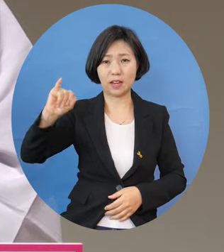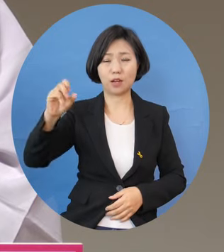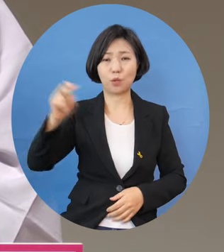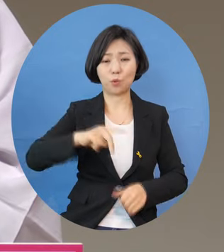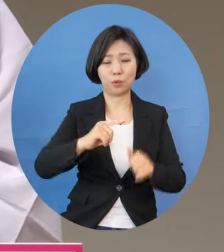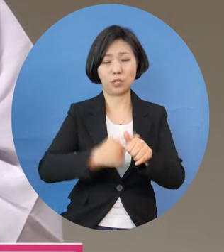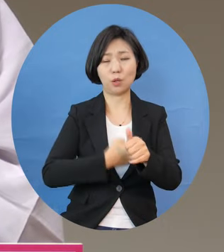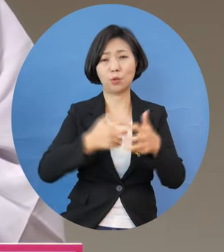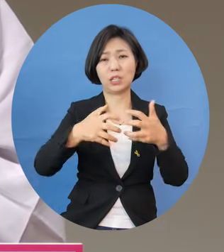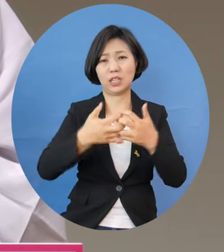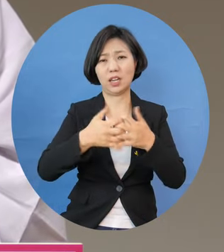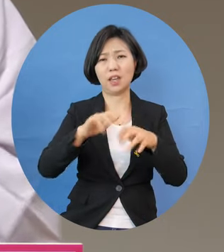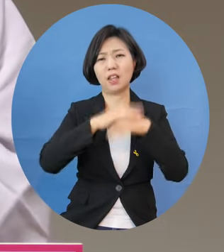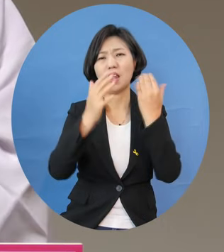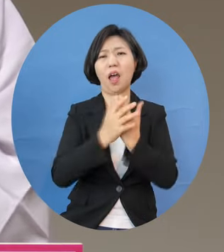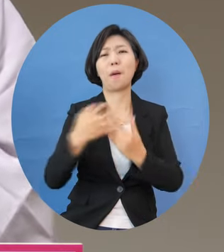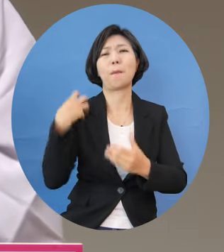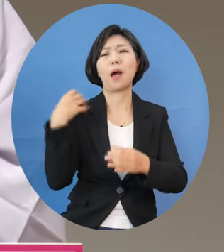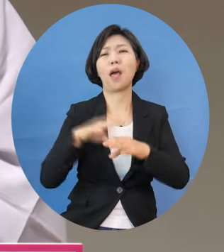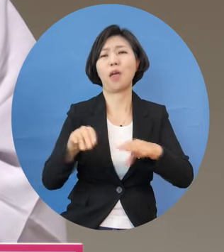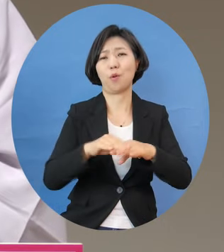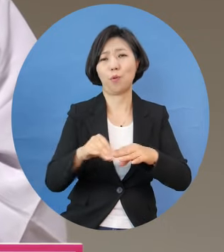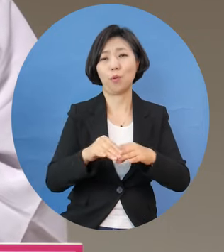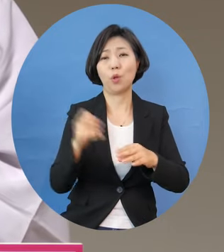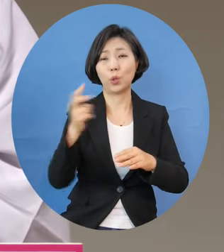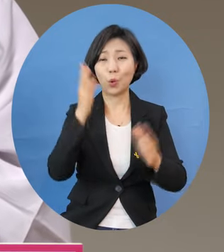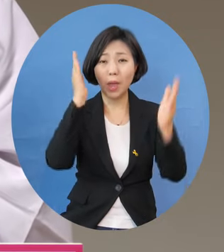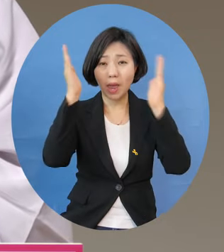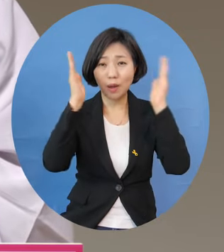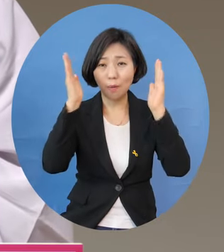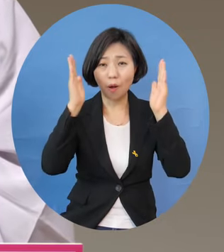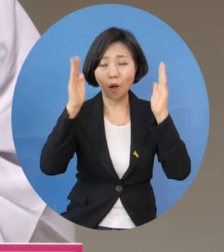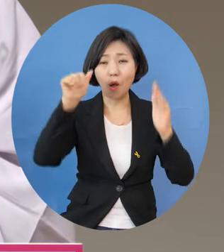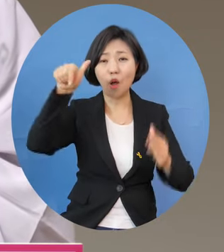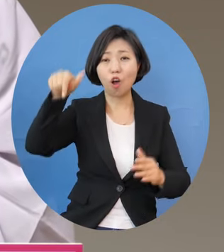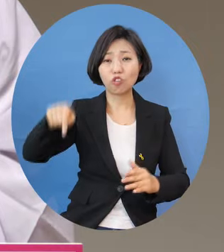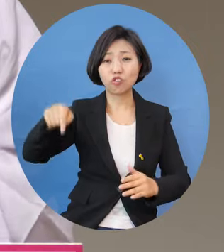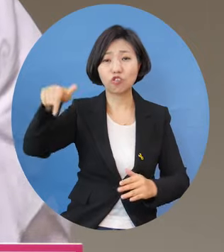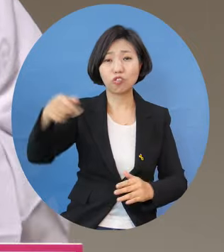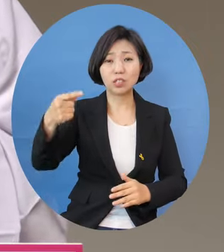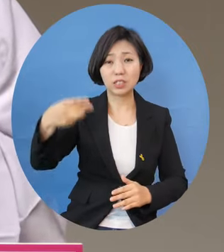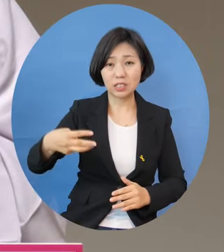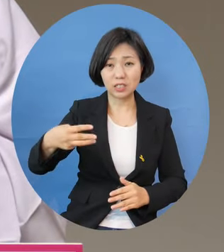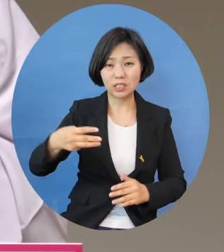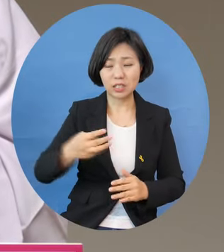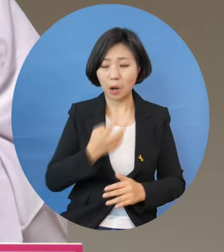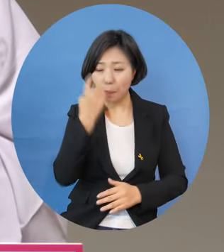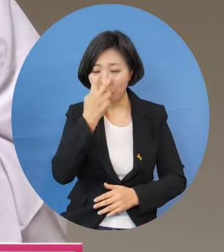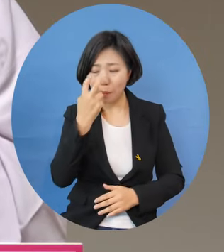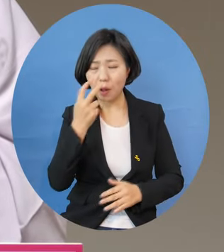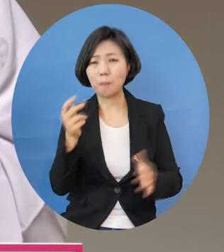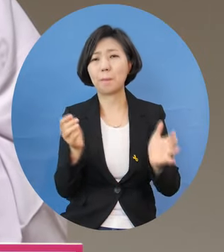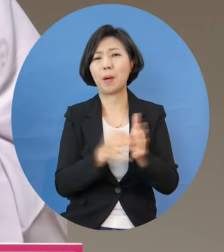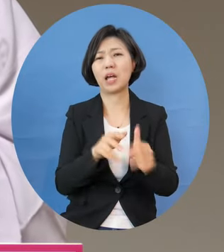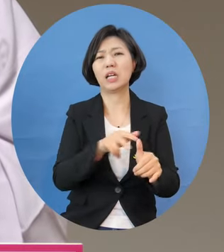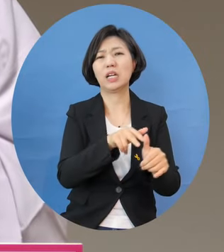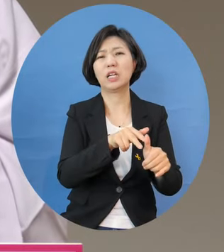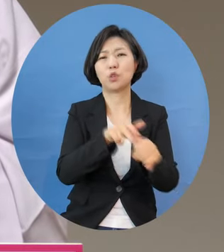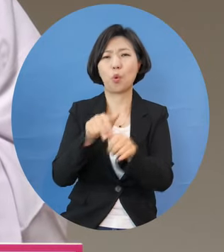때문에. 그런 거는 뭐 네이버 검색하면 되고 구글 검색하면 되잖아, 그죠? 그래서 자기가 지금